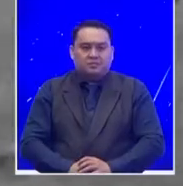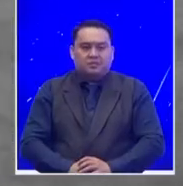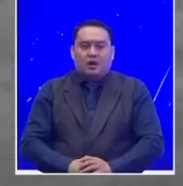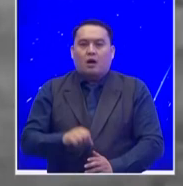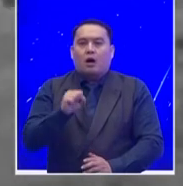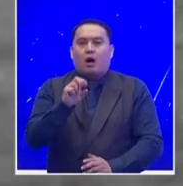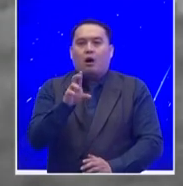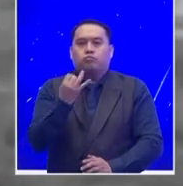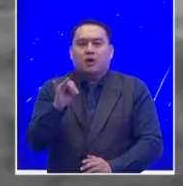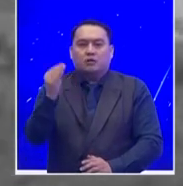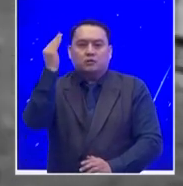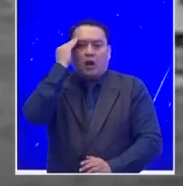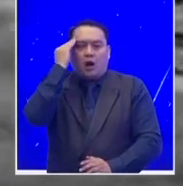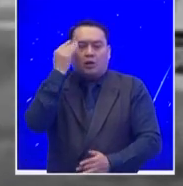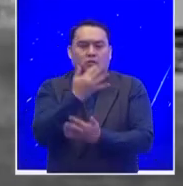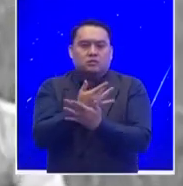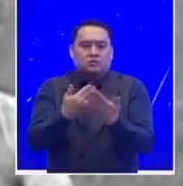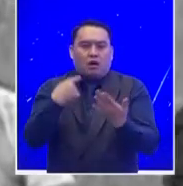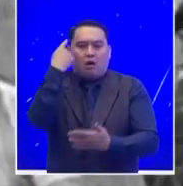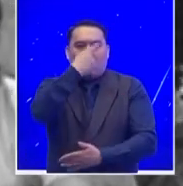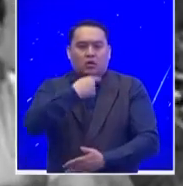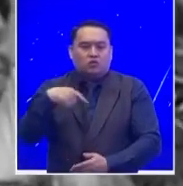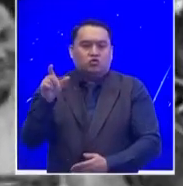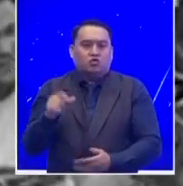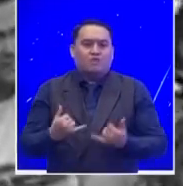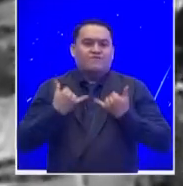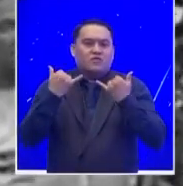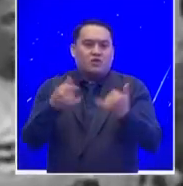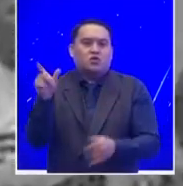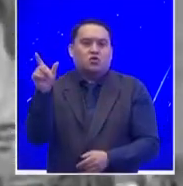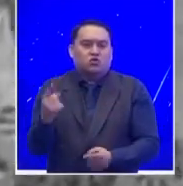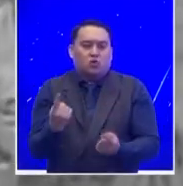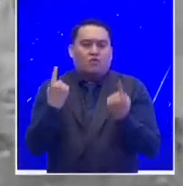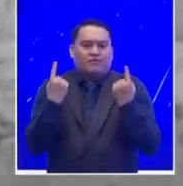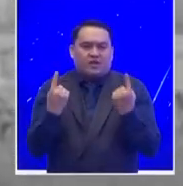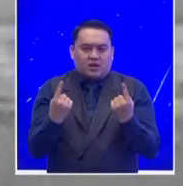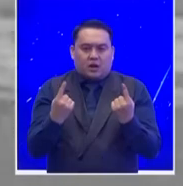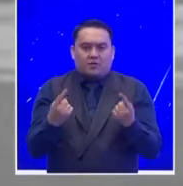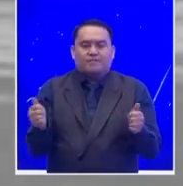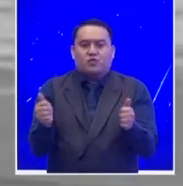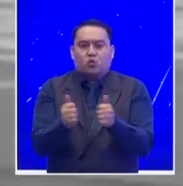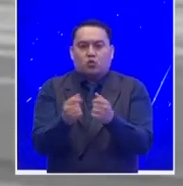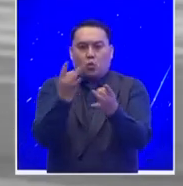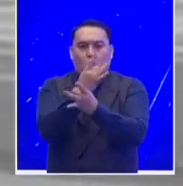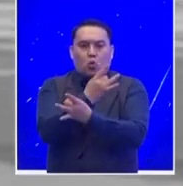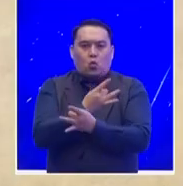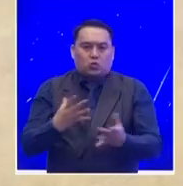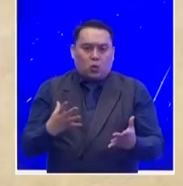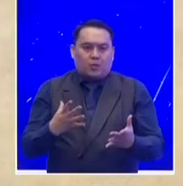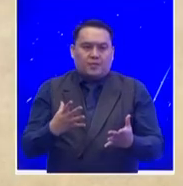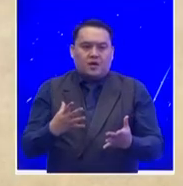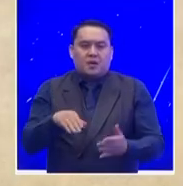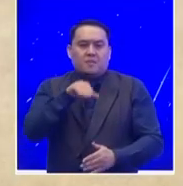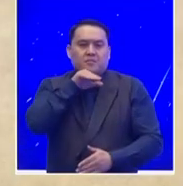Абай Кунанбаев – талантливая и многогранная личность. Пожалуй, его можно назвать основоположником сближения двух культур. Благодаря